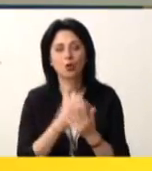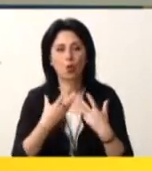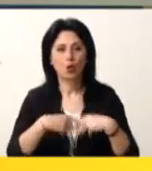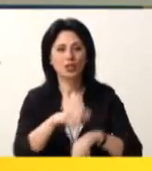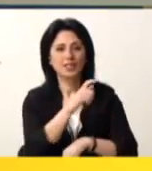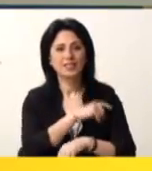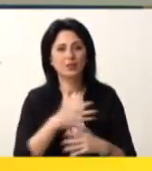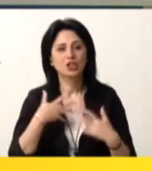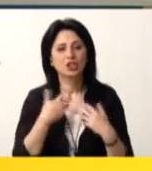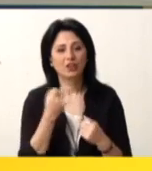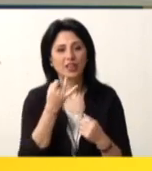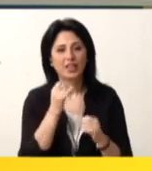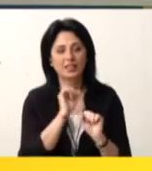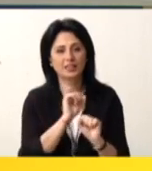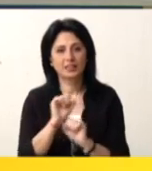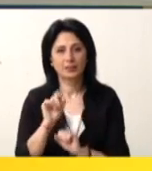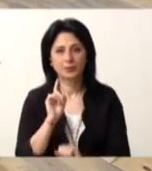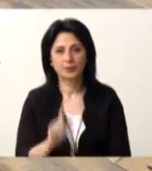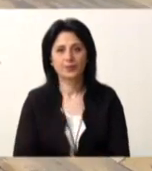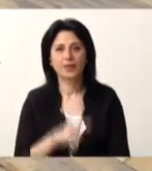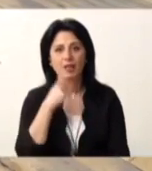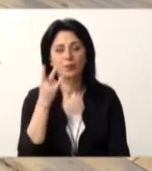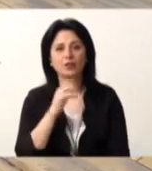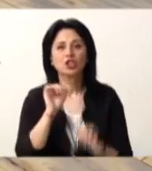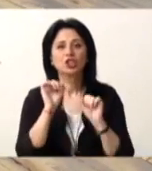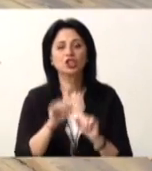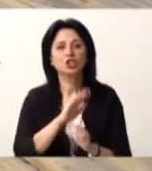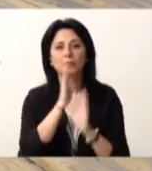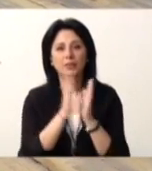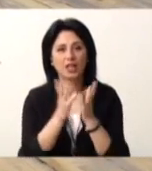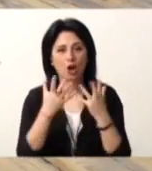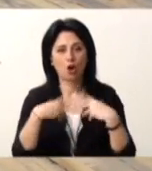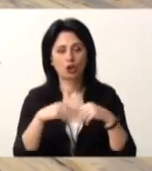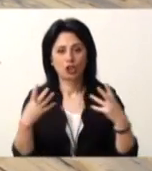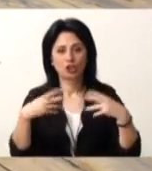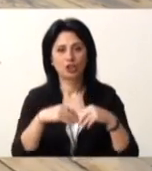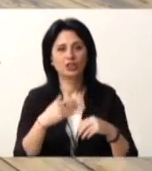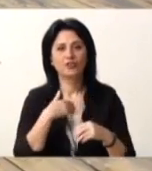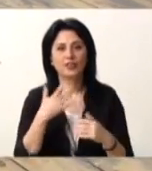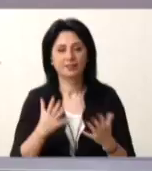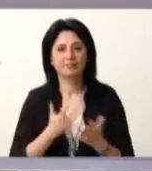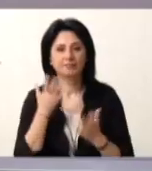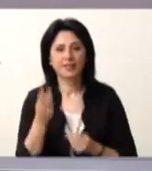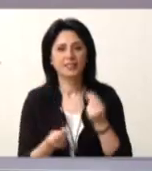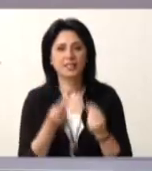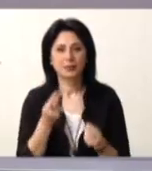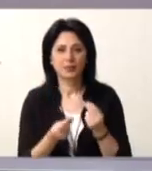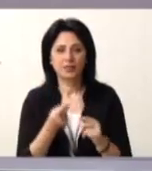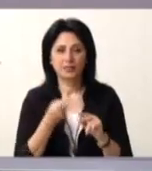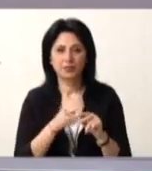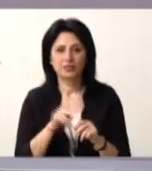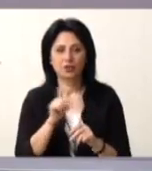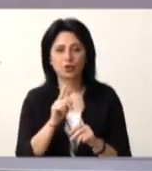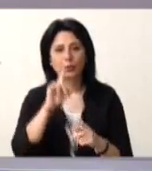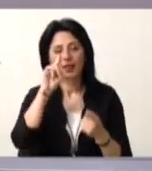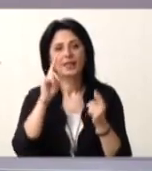ოჯახის წევრების ჯანმრთელობის ინტერესიდან გამომდინარე. რა თქმა უნდა, და შეგიძლიათ მთელი ოჯახით ჩაერთოთ ჩვენ სახალისო გათამაშებაში იმისთვის,